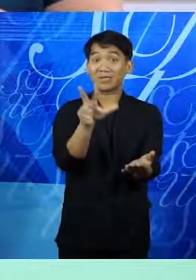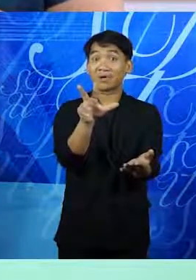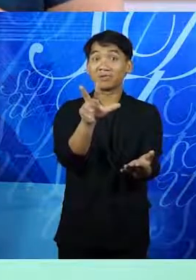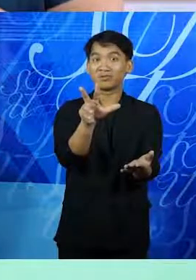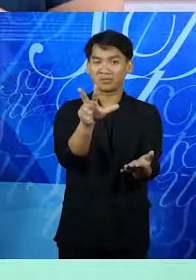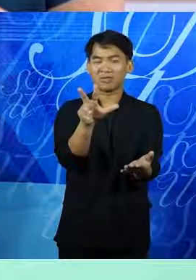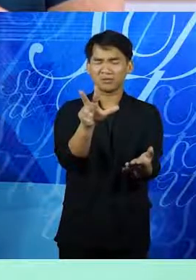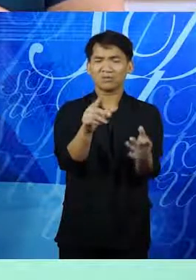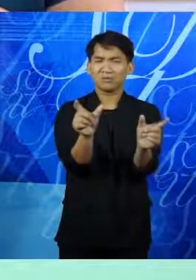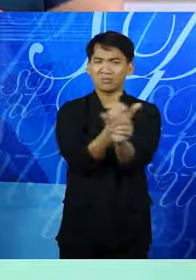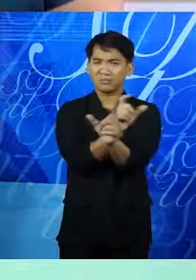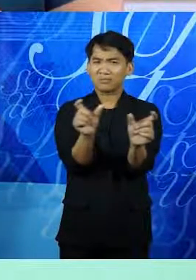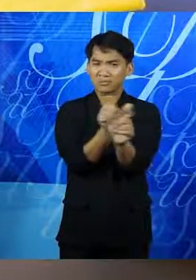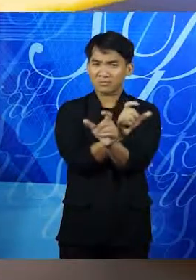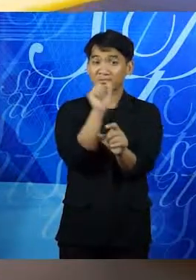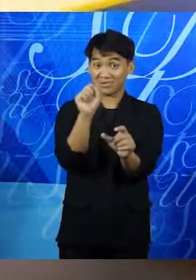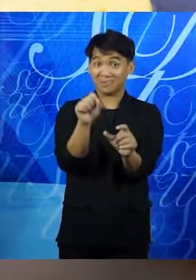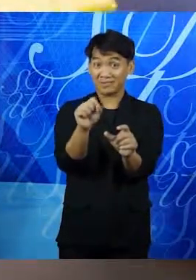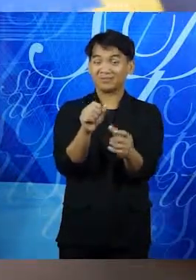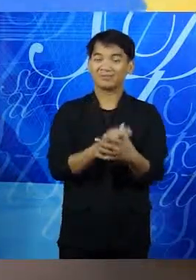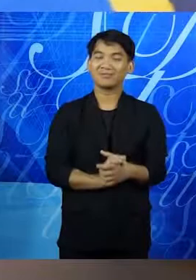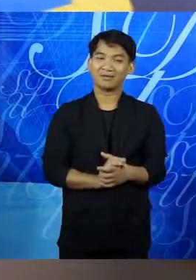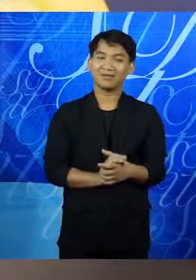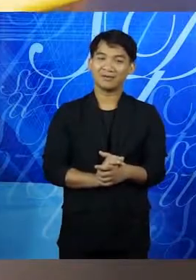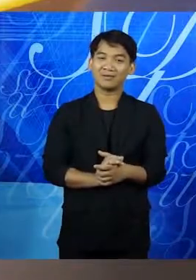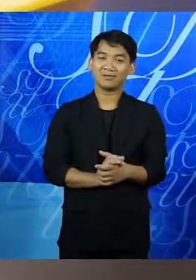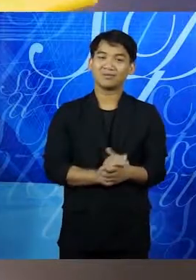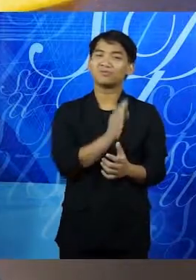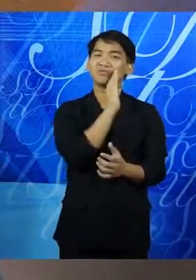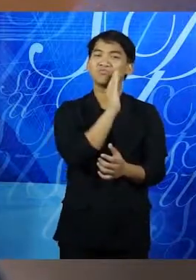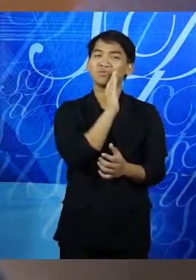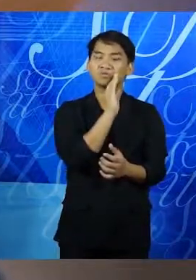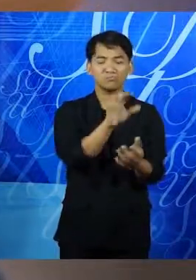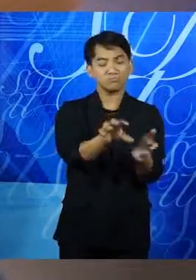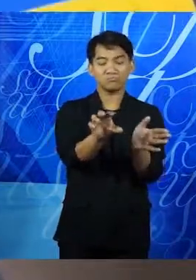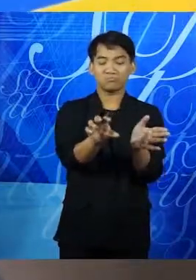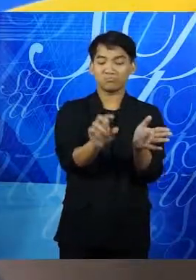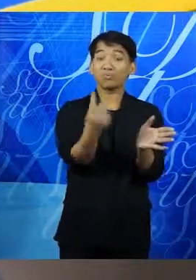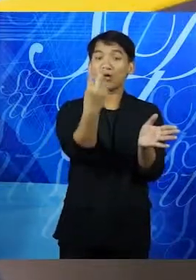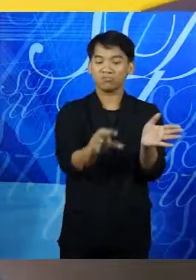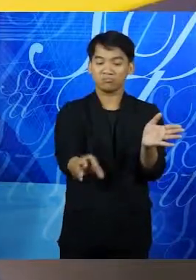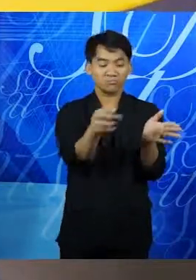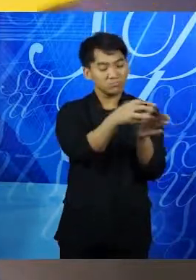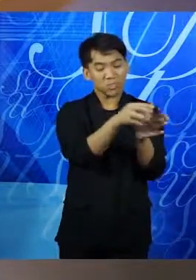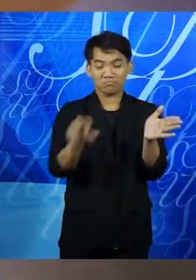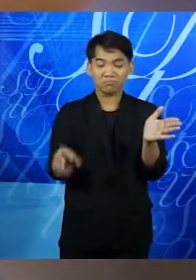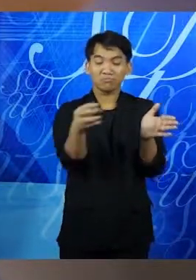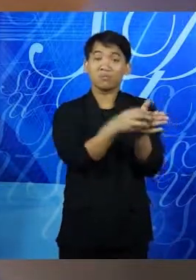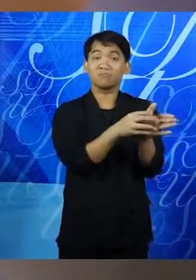คะติดเรียงลำดับให้ถูกซึ่งตอนแรกๆเนี่ยเด็กอาจจะหยิบมา2อันนะคะแล้วก็วางอย่างนี้นะค